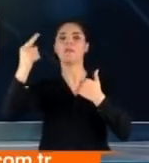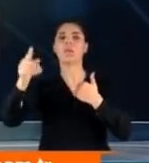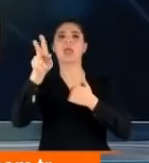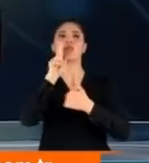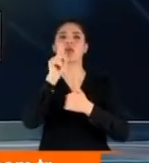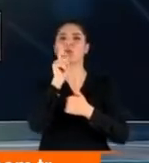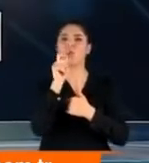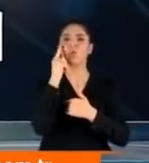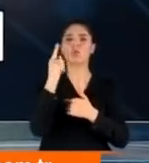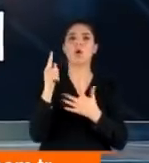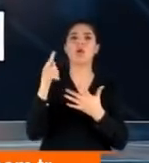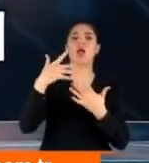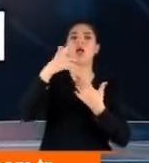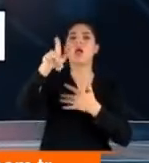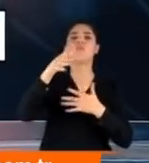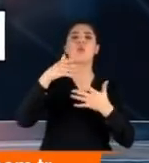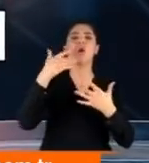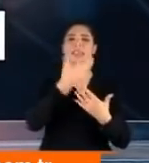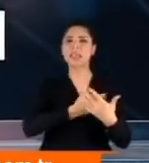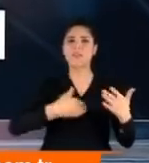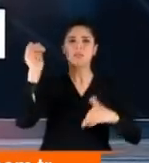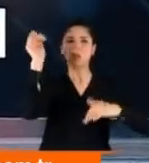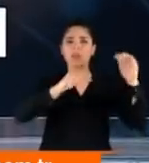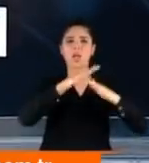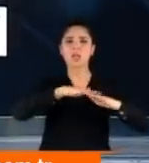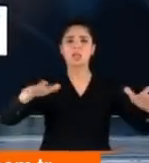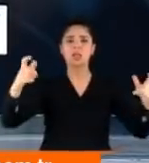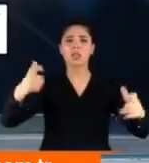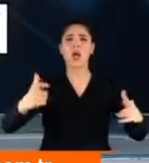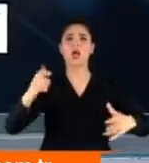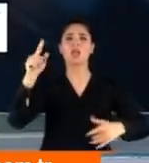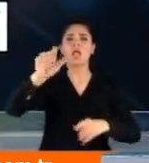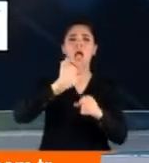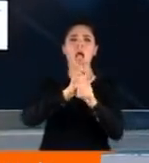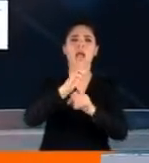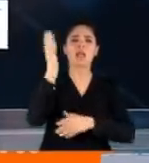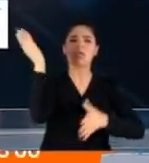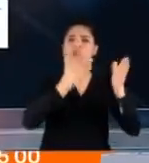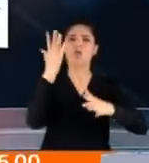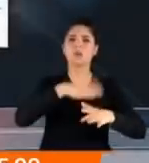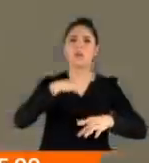düdükte taraftarlar da sahaya daldı ve olay linç girişimine kadar gitti.